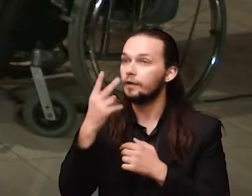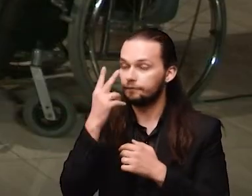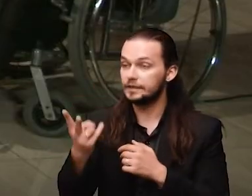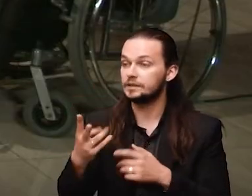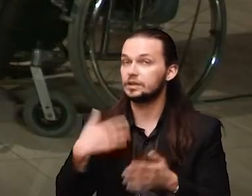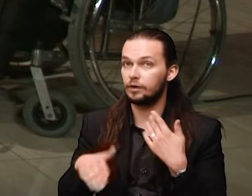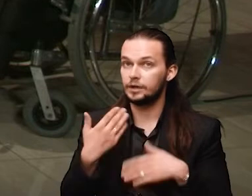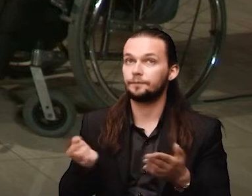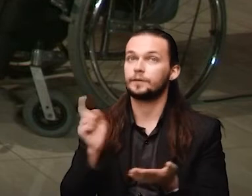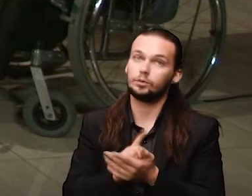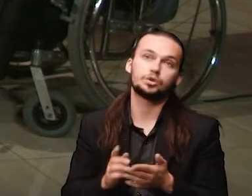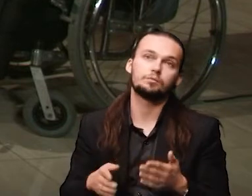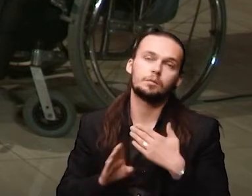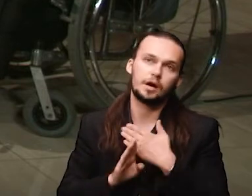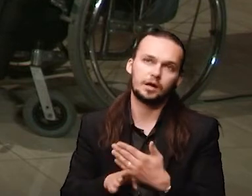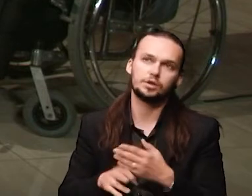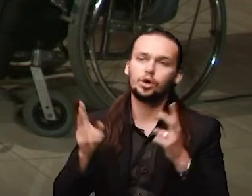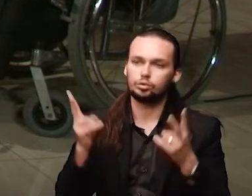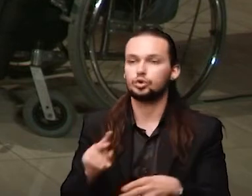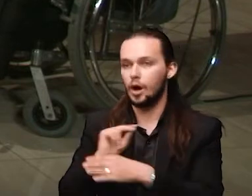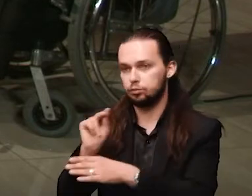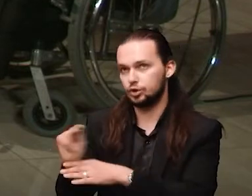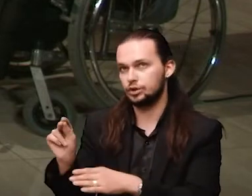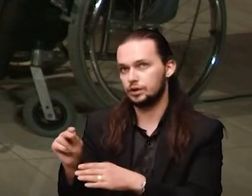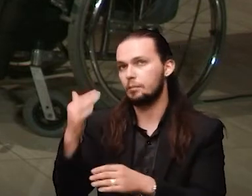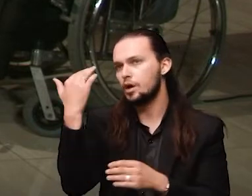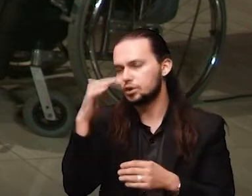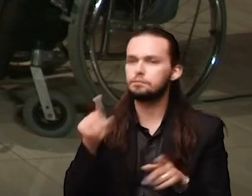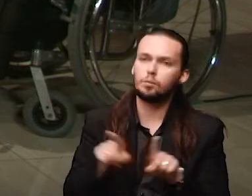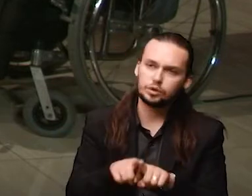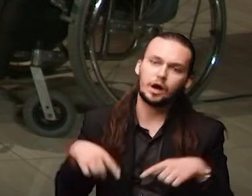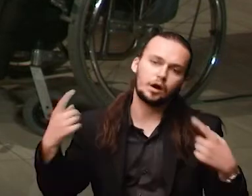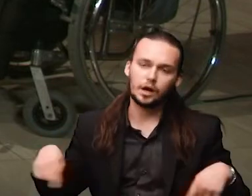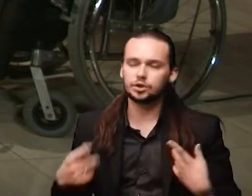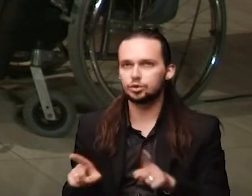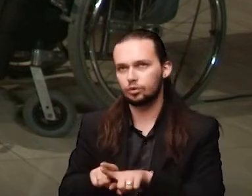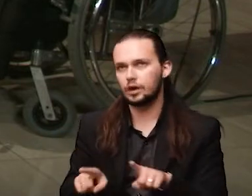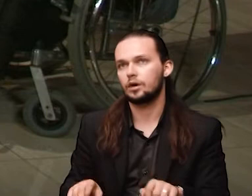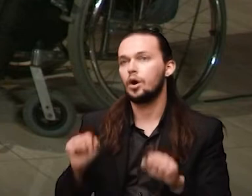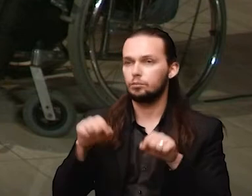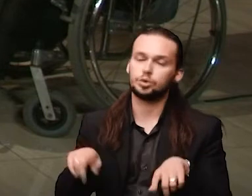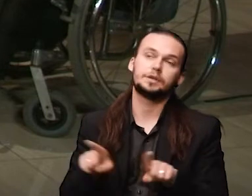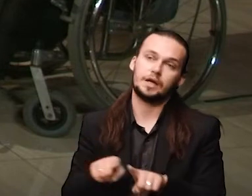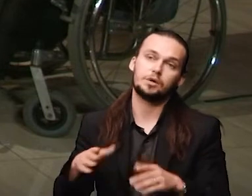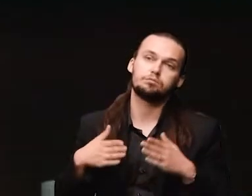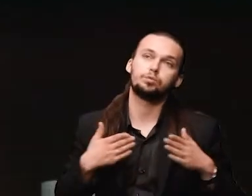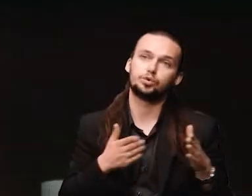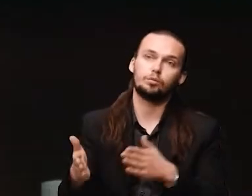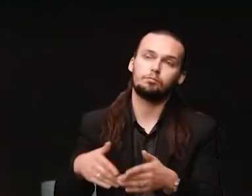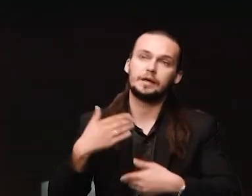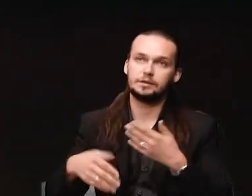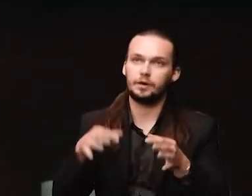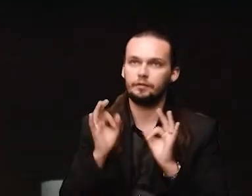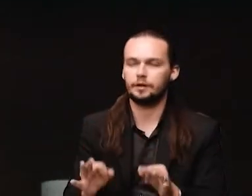инвалида, он должен ему помогать, его должны там специально обучить, как, слепому так, колясочнику так. Может быть, таким